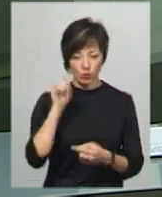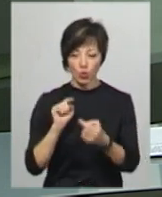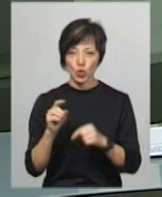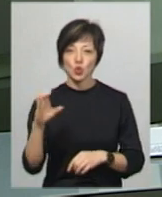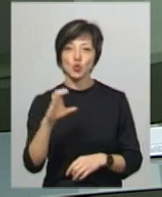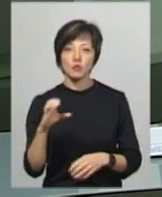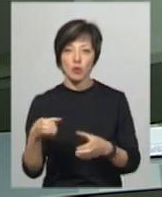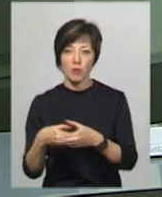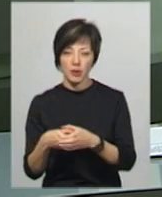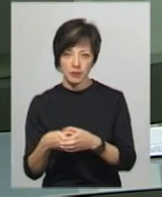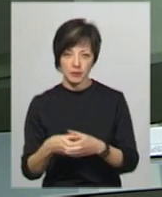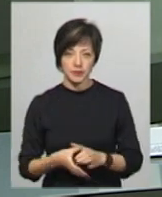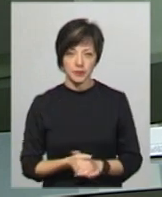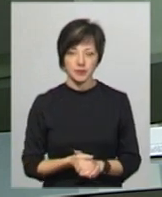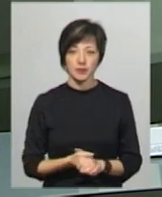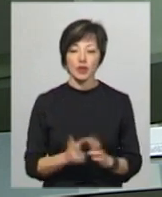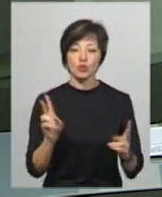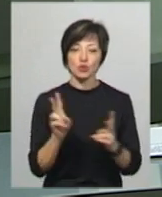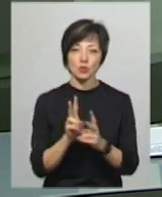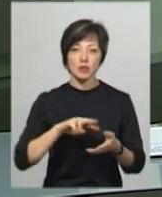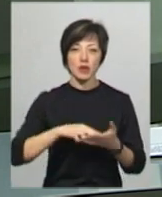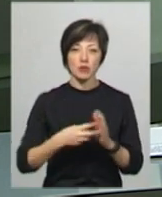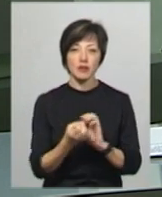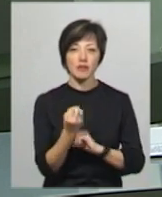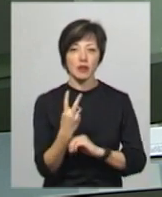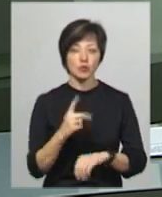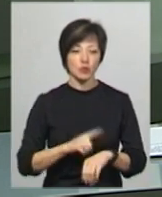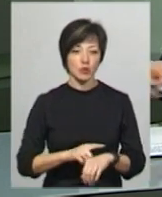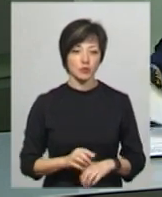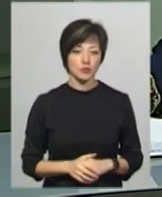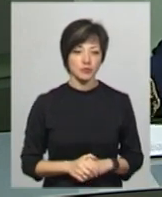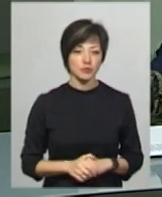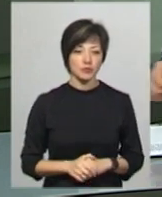команди «Фуд-центре Сумду». Зустріч запланована на 12-ту годину.